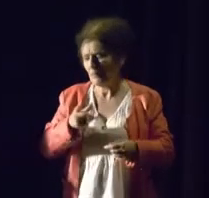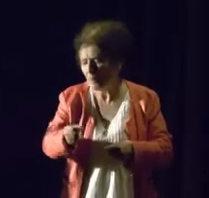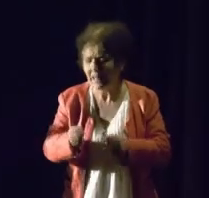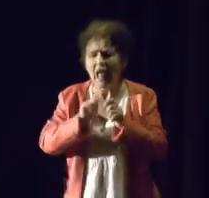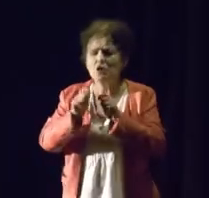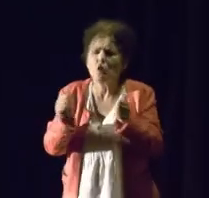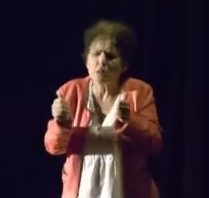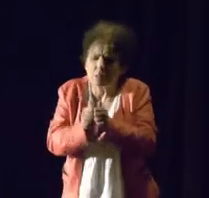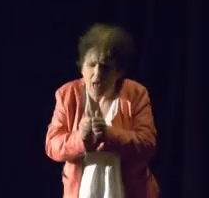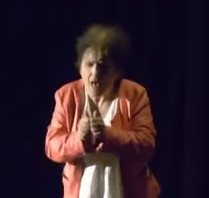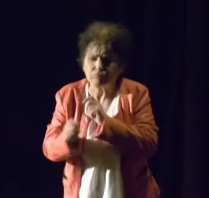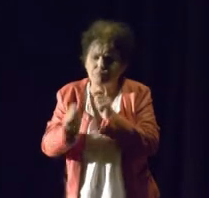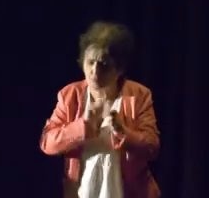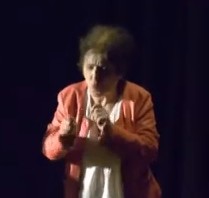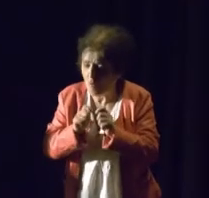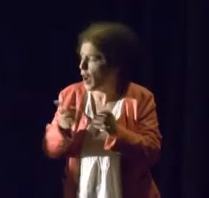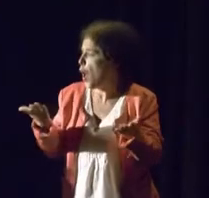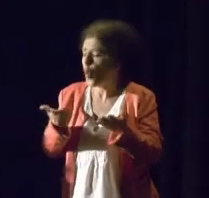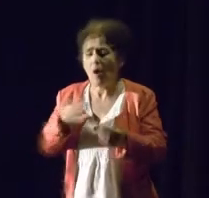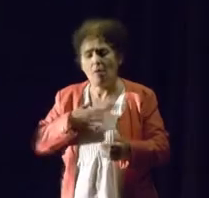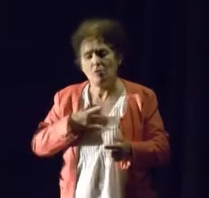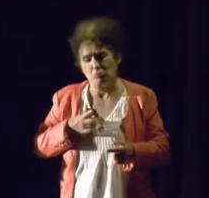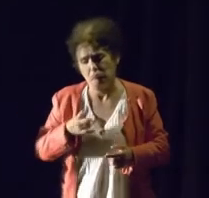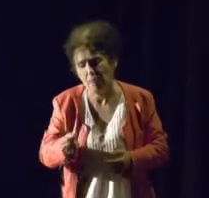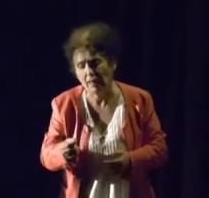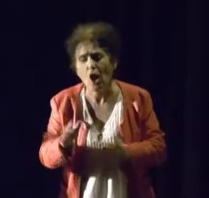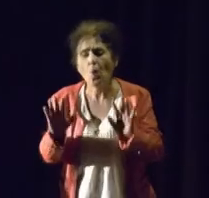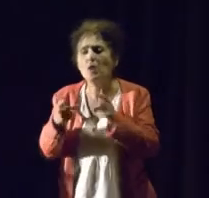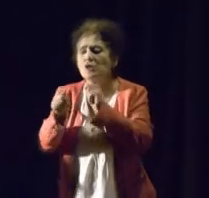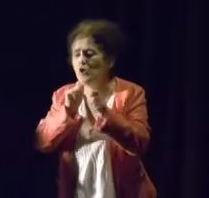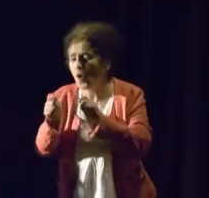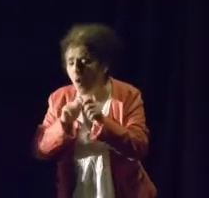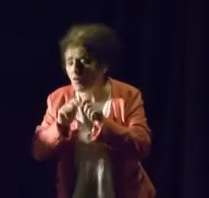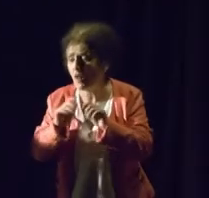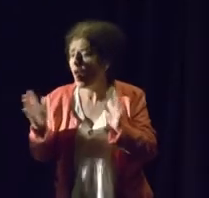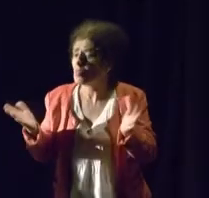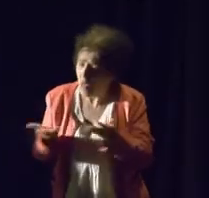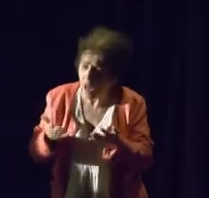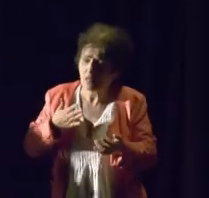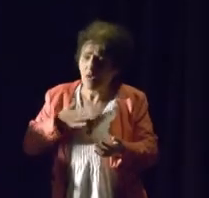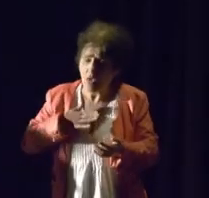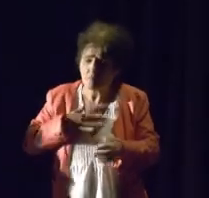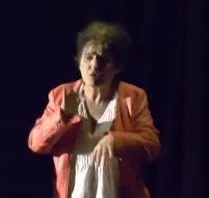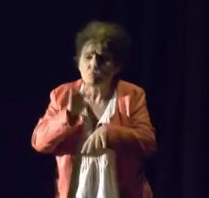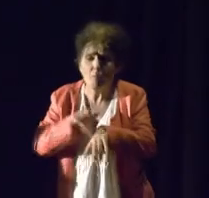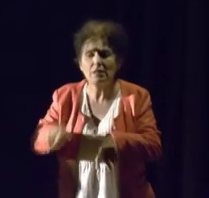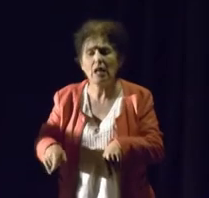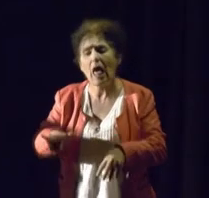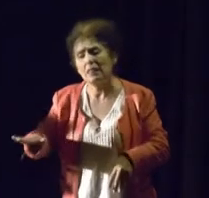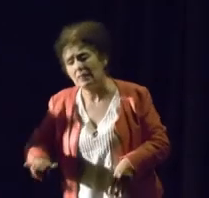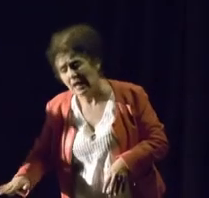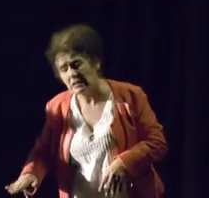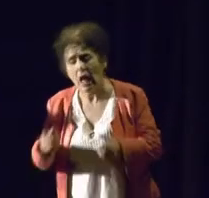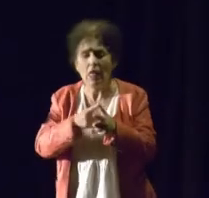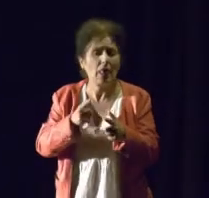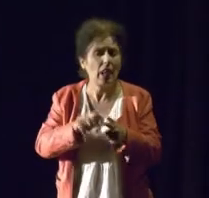се договараш, кога имаш партнер со кој што си се договорил дали да имаш во моментот деца или